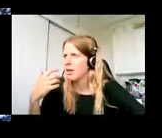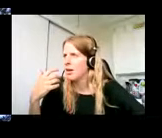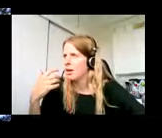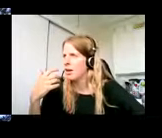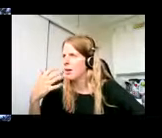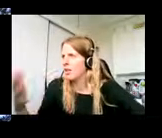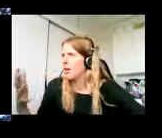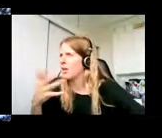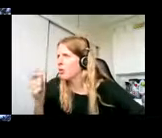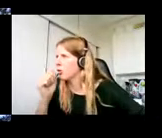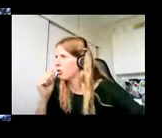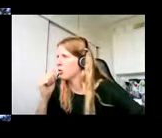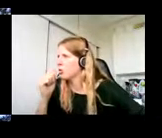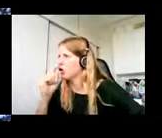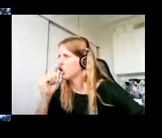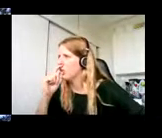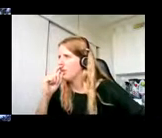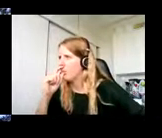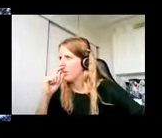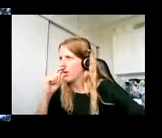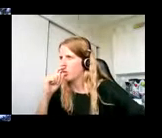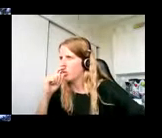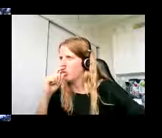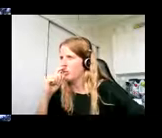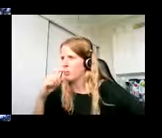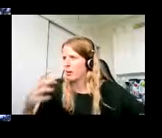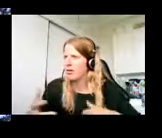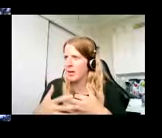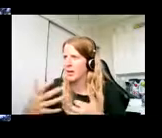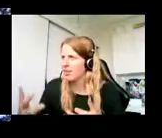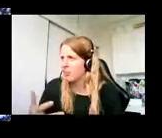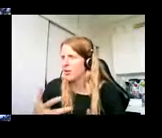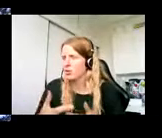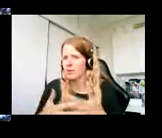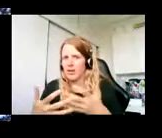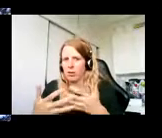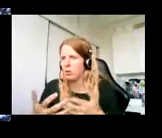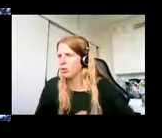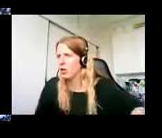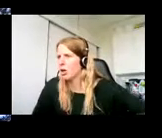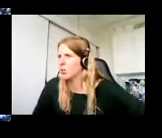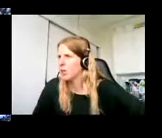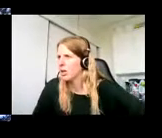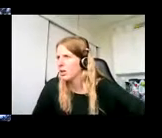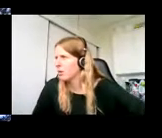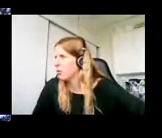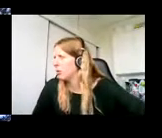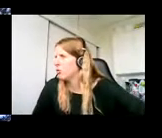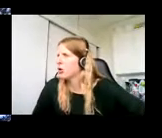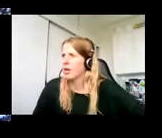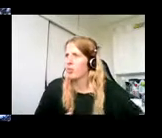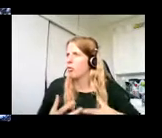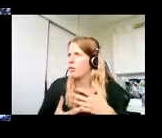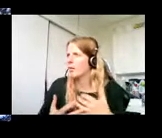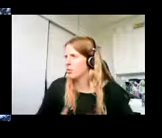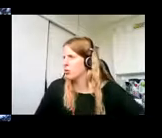mondmasker niet bij kinderen of zo mogen komen. Maar probeer dat gewoon op een respectvolle manier aan te pakken, zodat het eigenlijk toch wel duidelijk wordt. Er zijn in